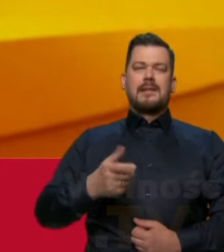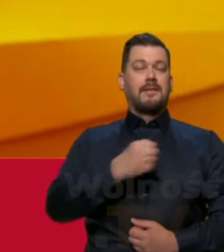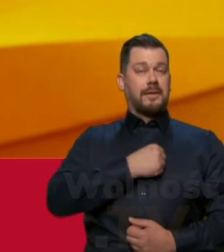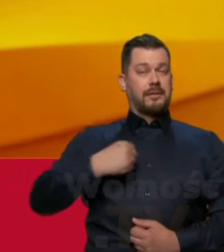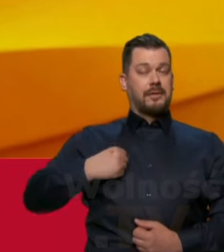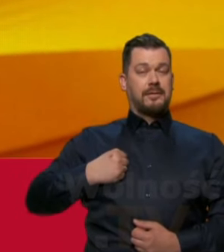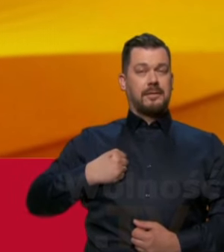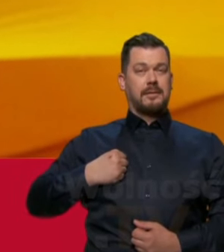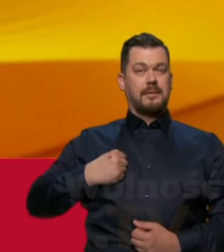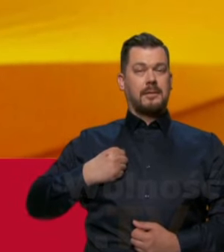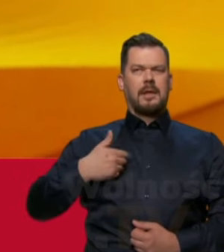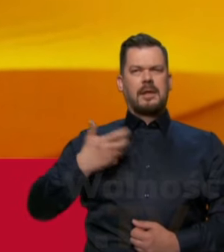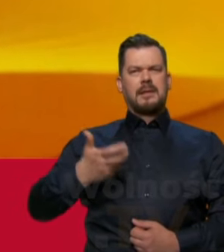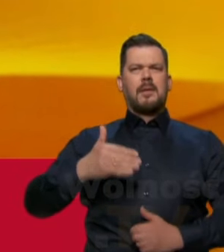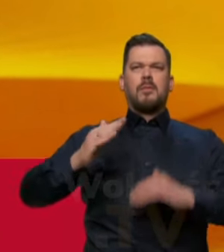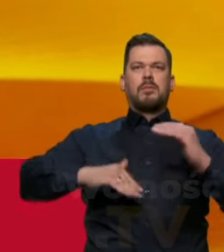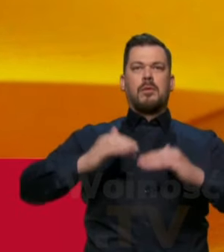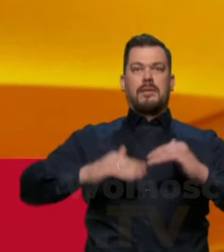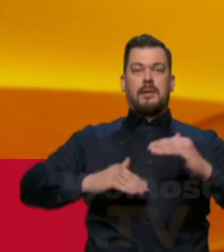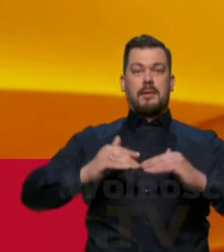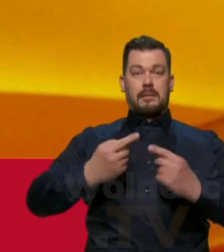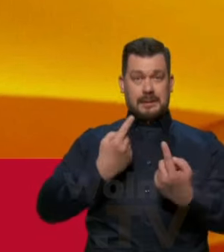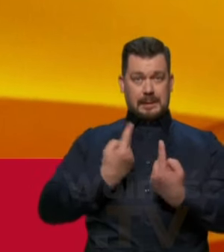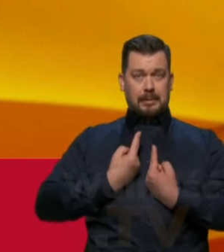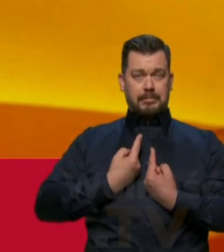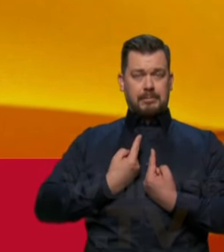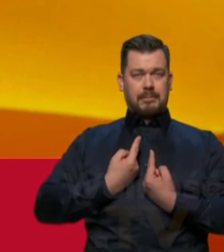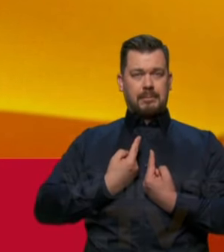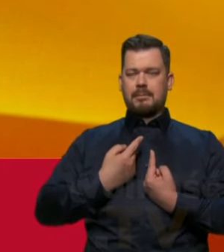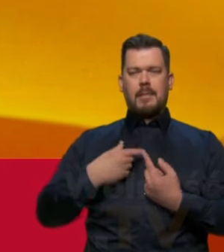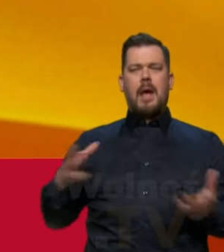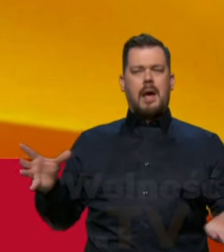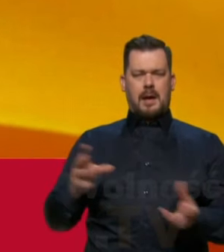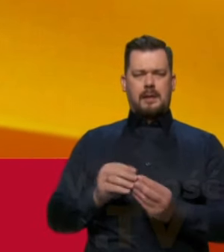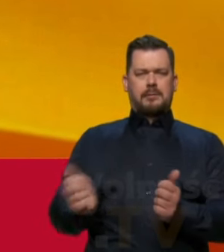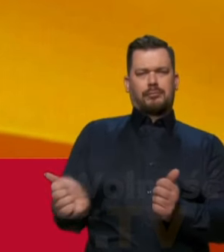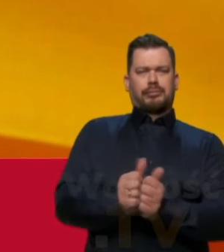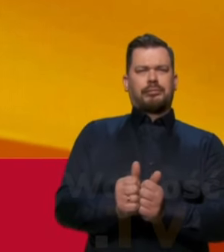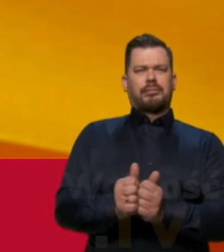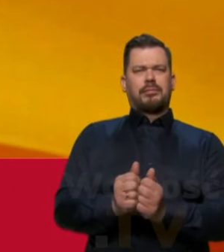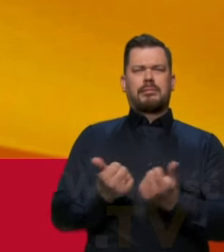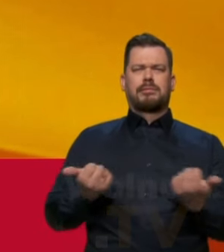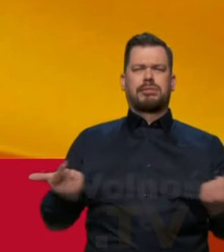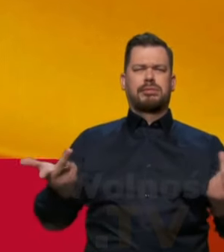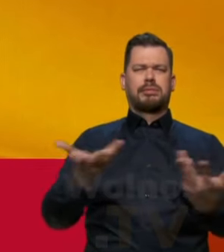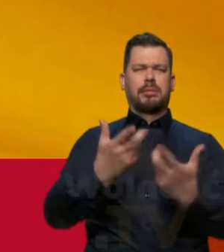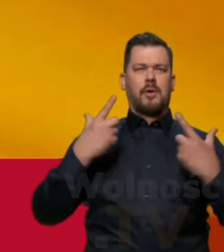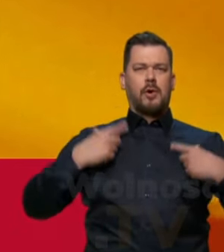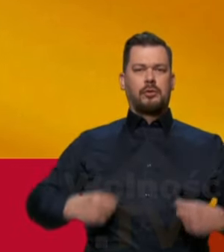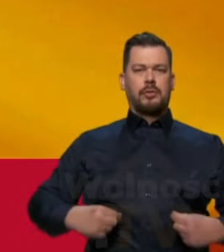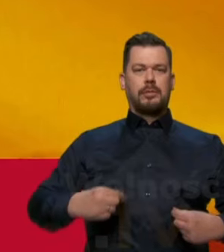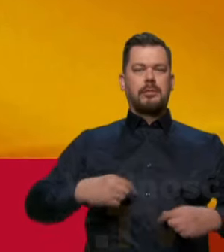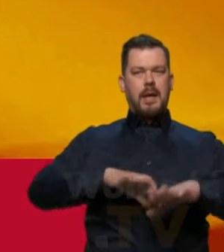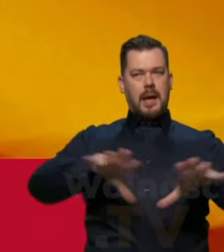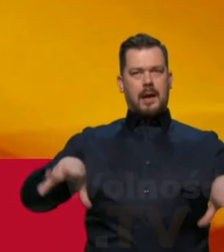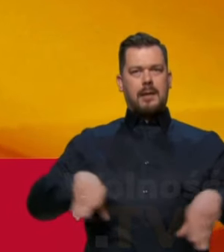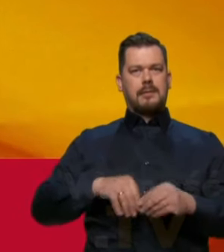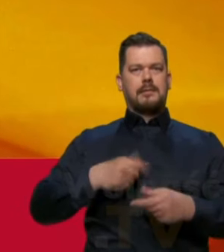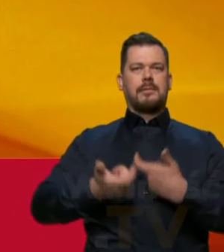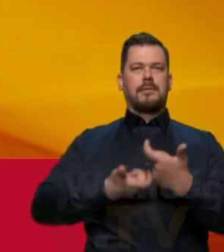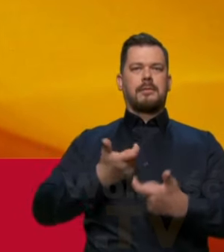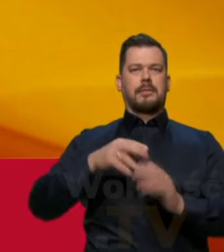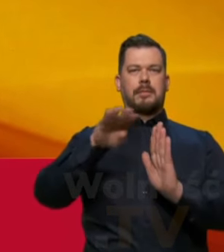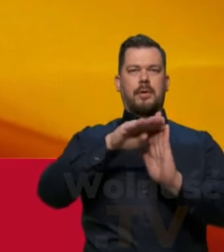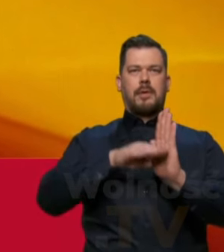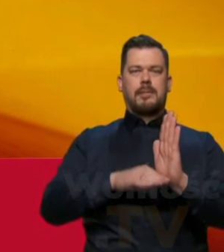Warszawa, którą będziemy budować, nie będę budować jej sama. Ze mną pracuje cały sztab ludzi, z którymi wspólnie przygotowywaliśmy program,